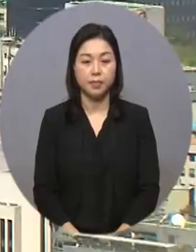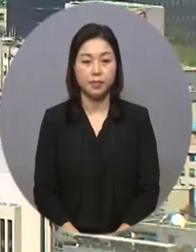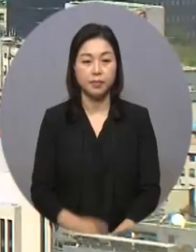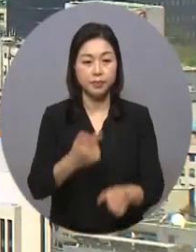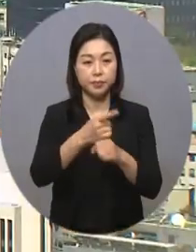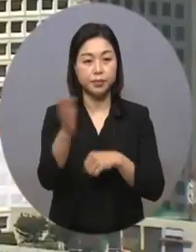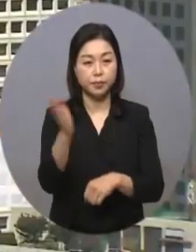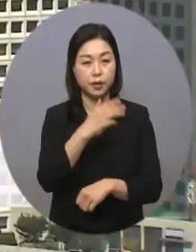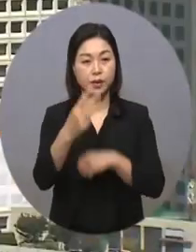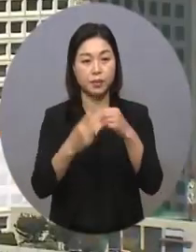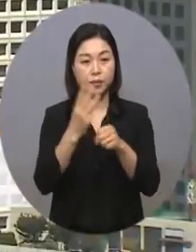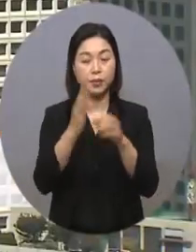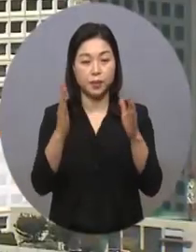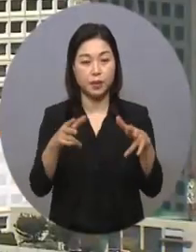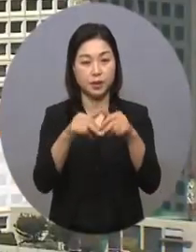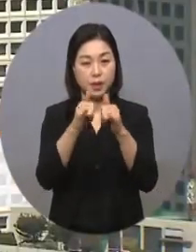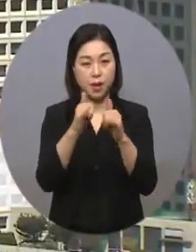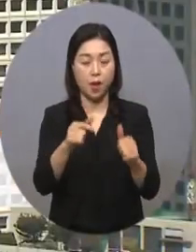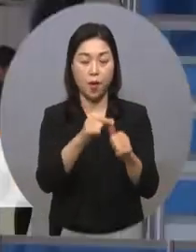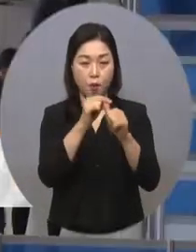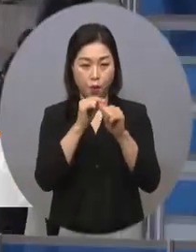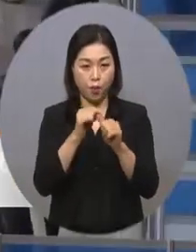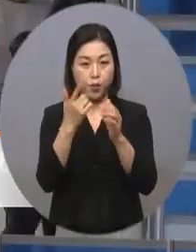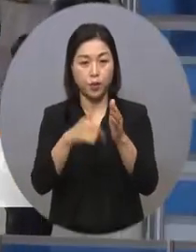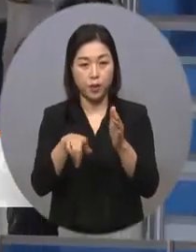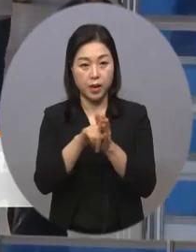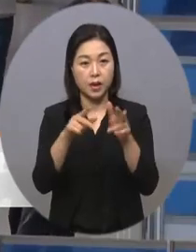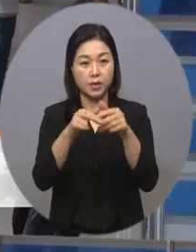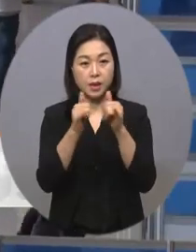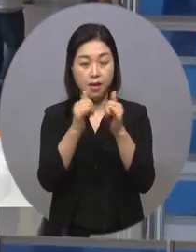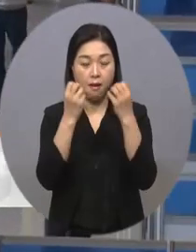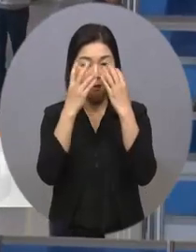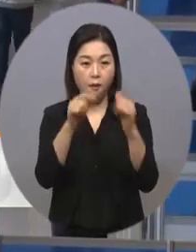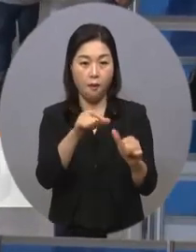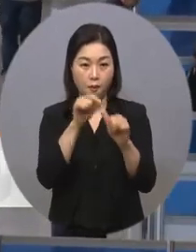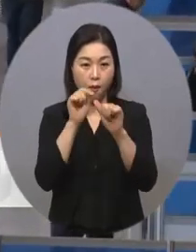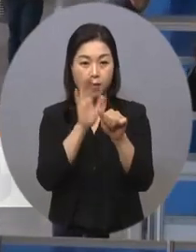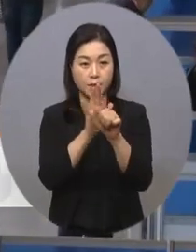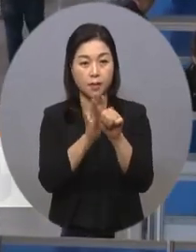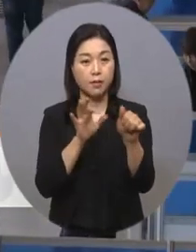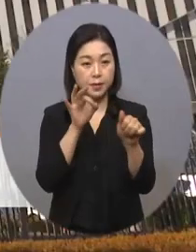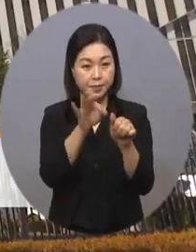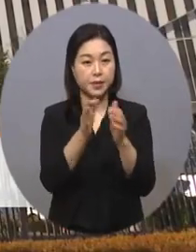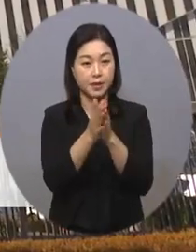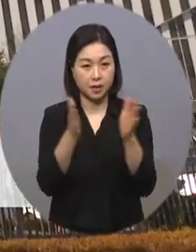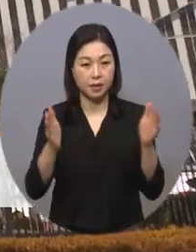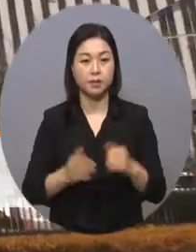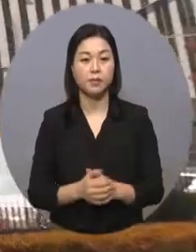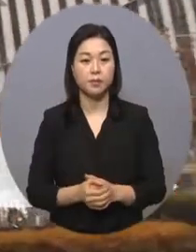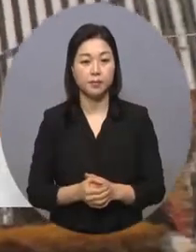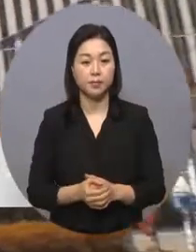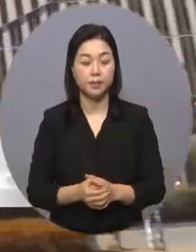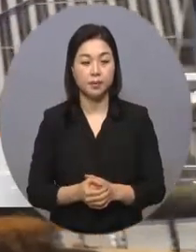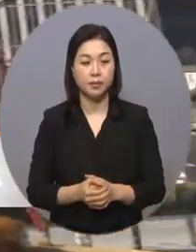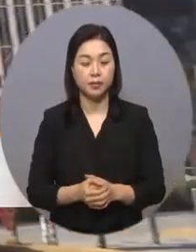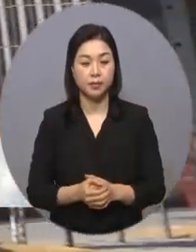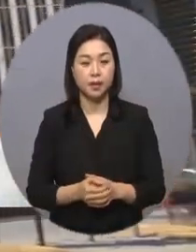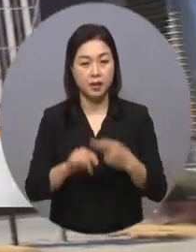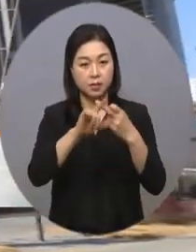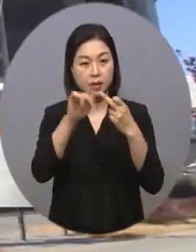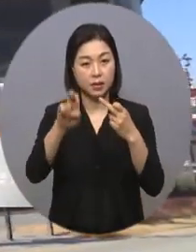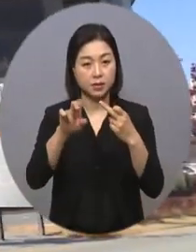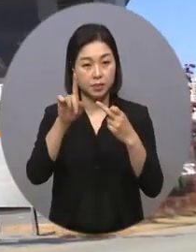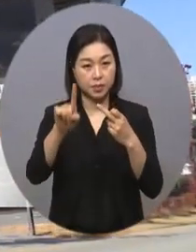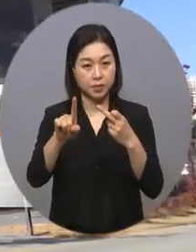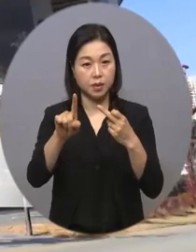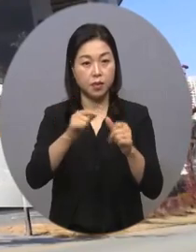내년부터 3년간 장애인 고용 창출을 위한 장애인 신규 고용 장려금이 시행됩니다. 지난 21일 고용노동부는 이